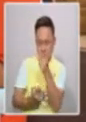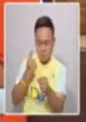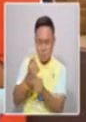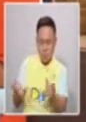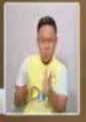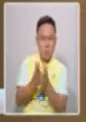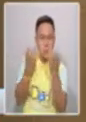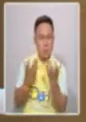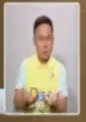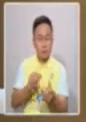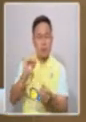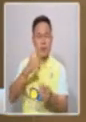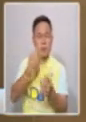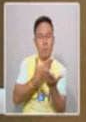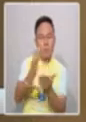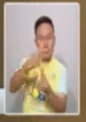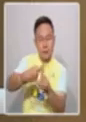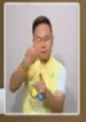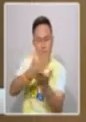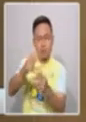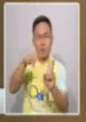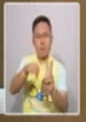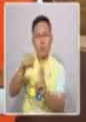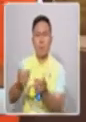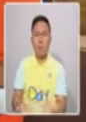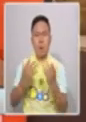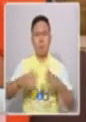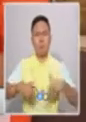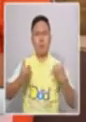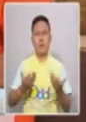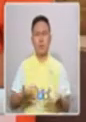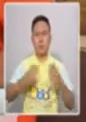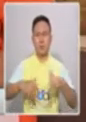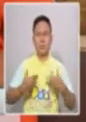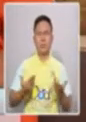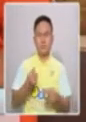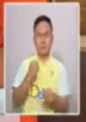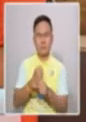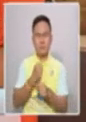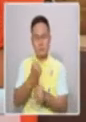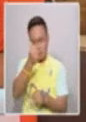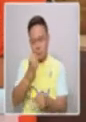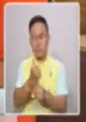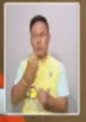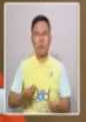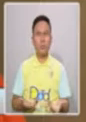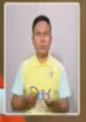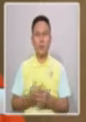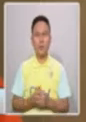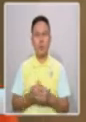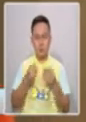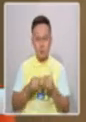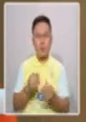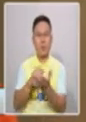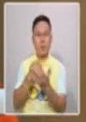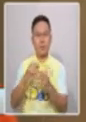รือมันหนักคะ2,000 ค่ะเบาไม่หนัก ไม่หนักเลยอ่ะไม่หนัก เดือนละ 2,000 นี่โอ้ย ได้ค่ะ ชิวๆ ค ่ ะอยู่ได